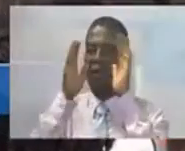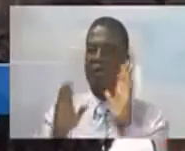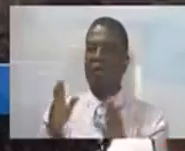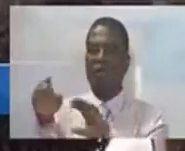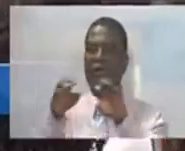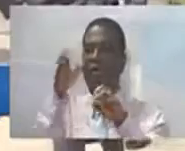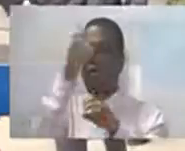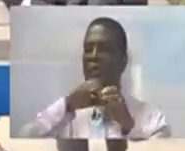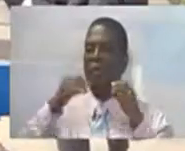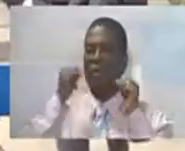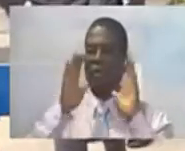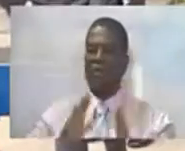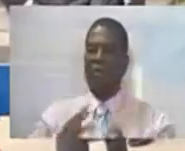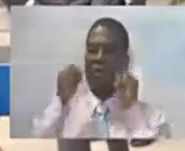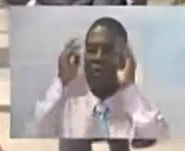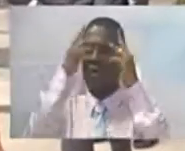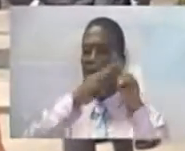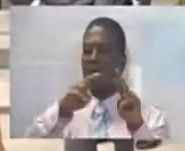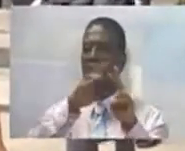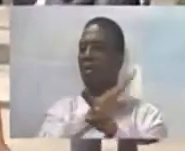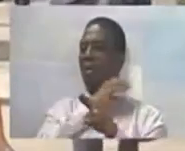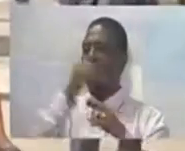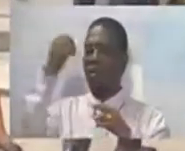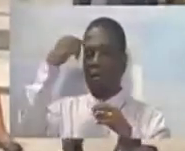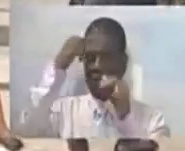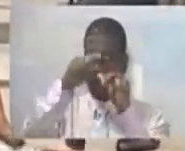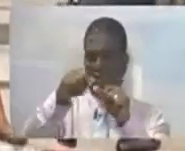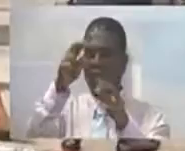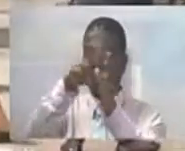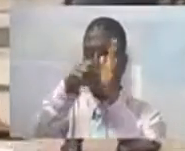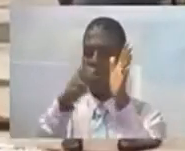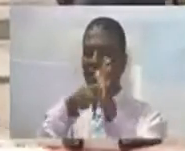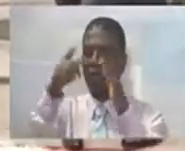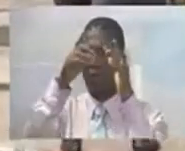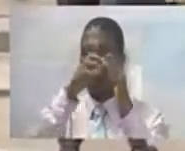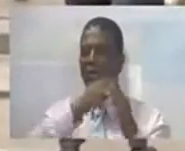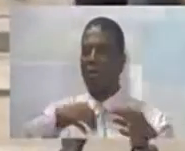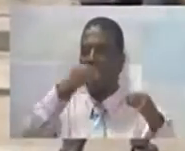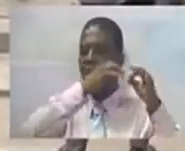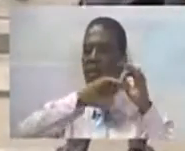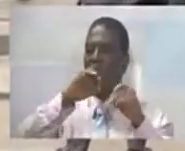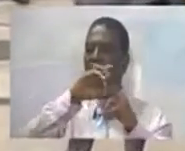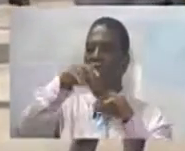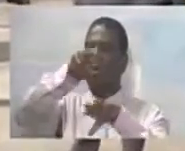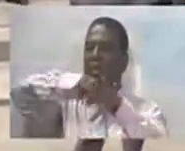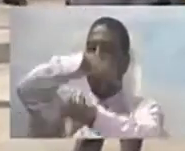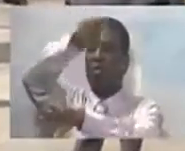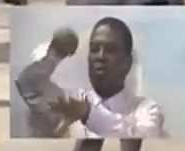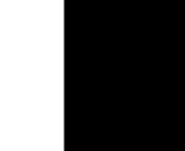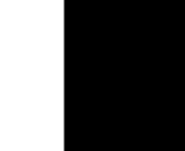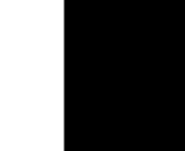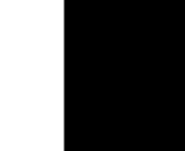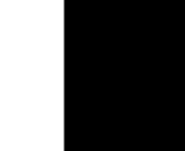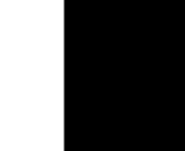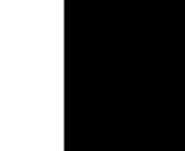d'eux des citoyens responsables, consciencieux, respectant les lois, les valeurs et les institutions de la République.